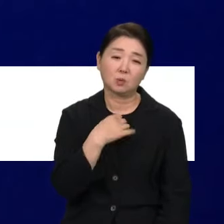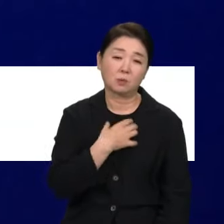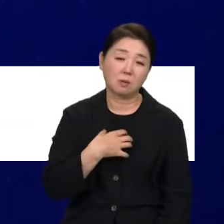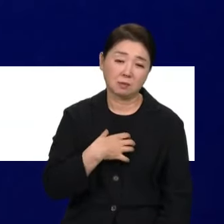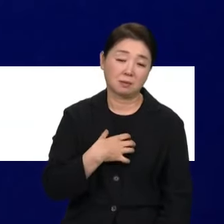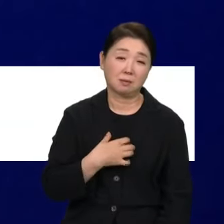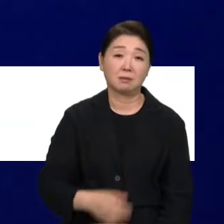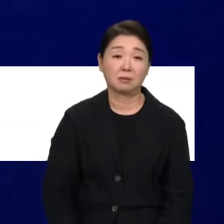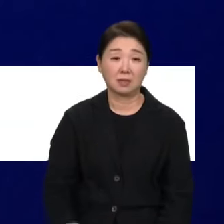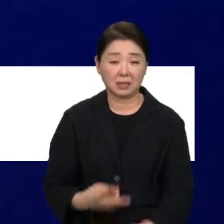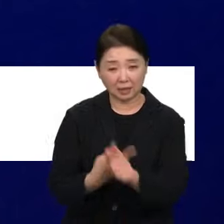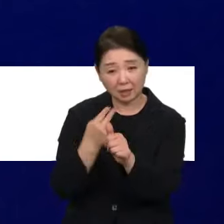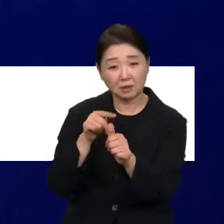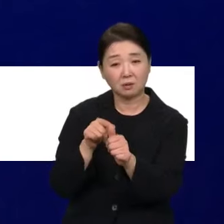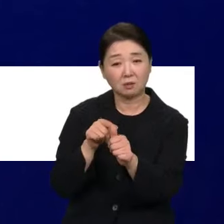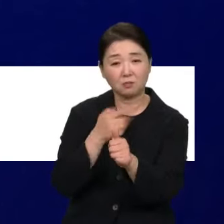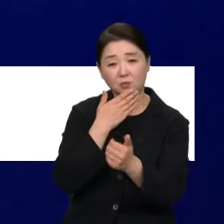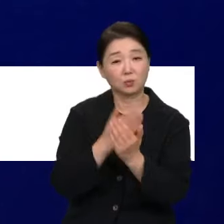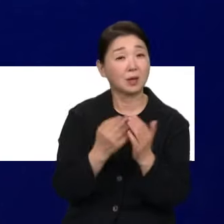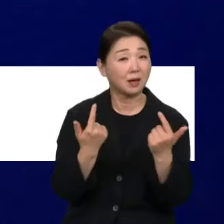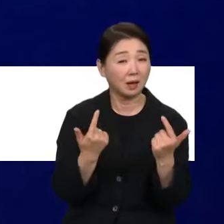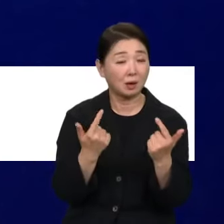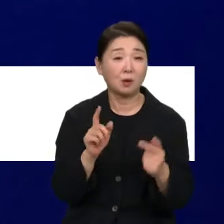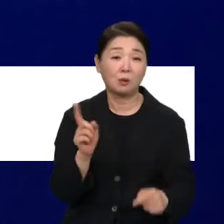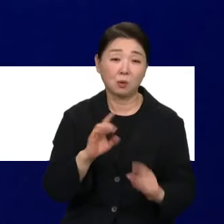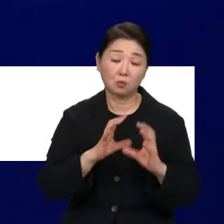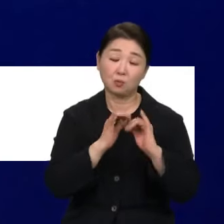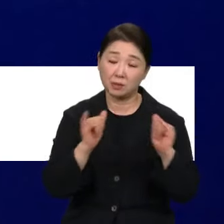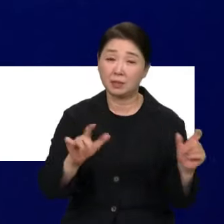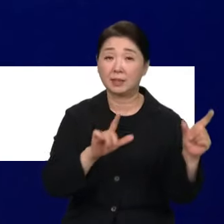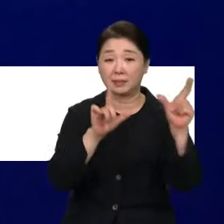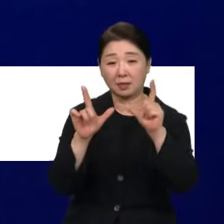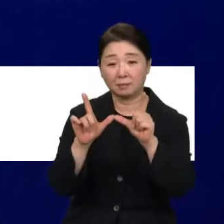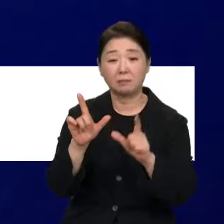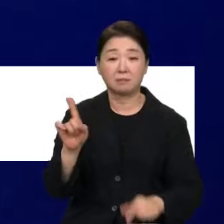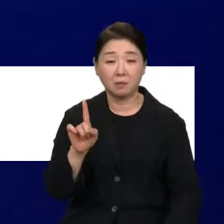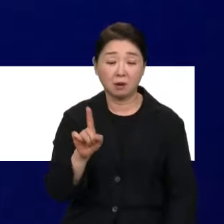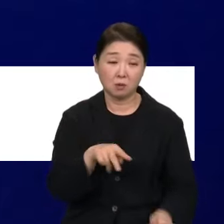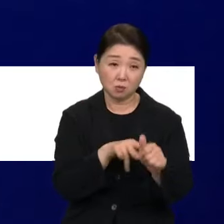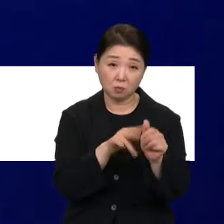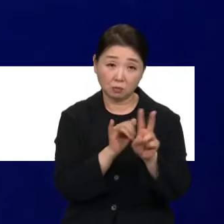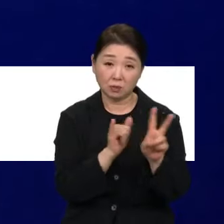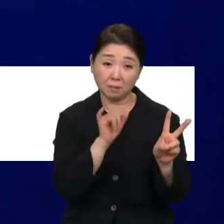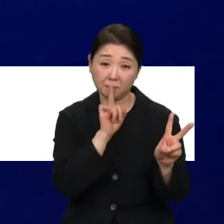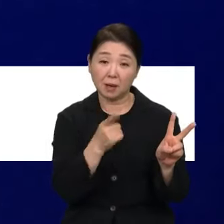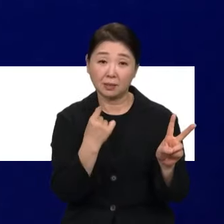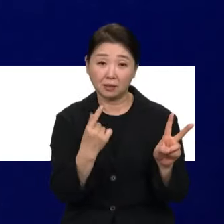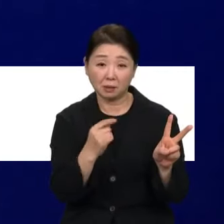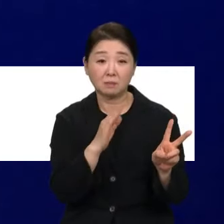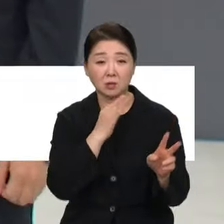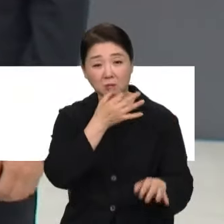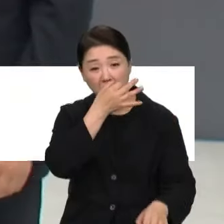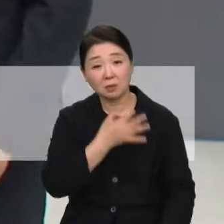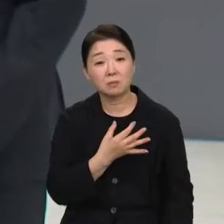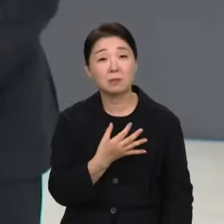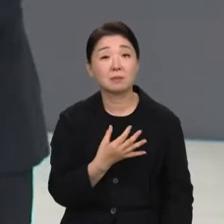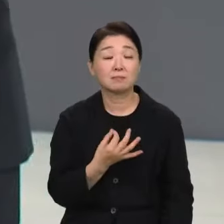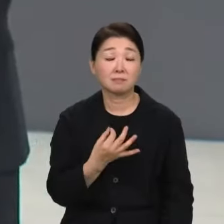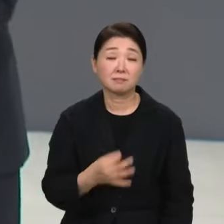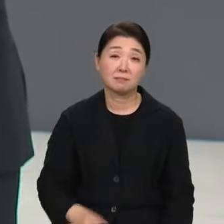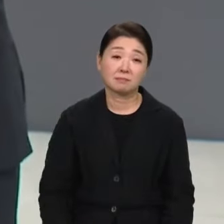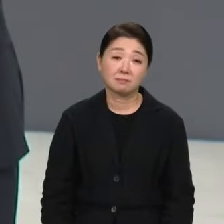많이 합니다. 이 탄핵 자체가 중요한 게 아니라 국민들의 삶이 아까 두 후보님께서 말씀하신 것처럼 정말 힘들고.